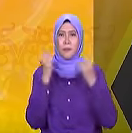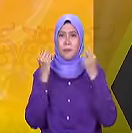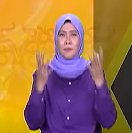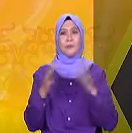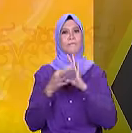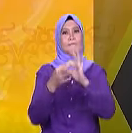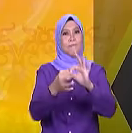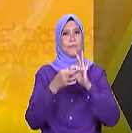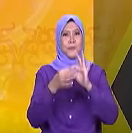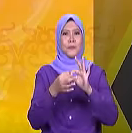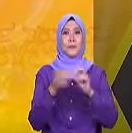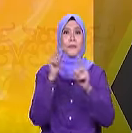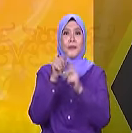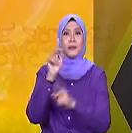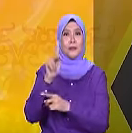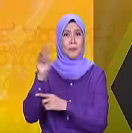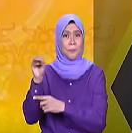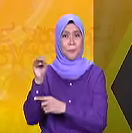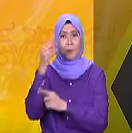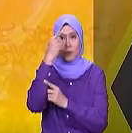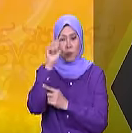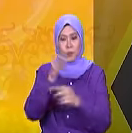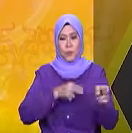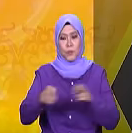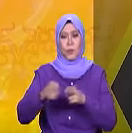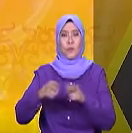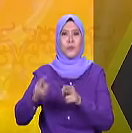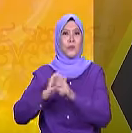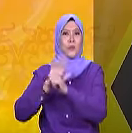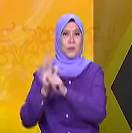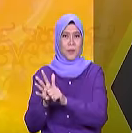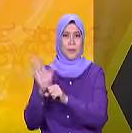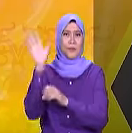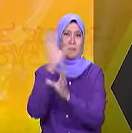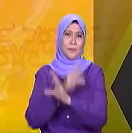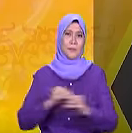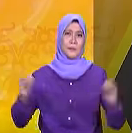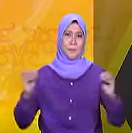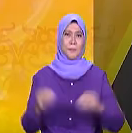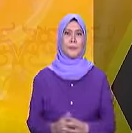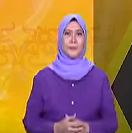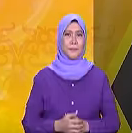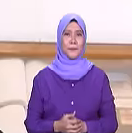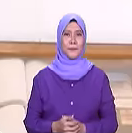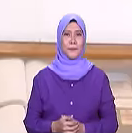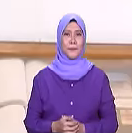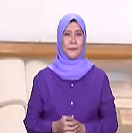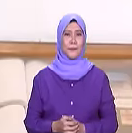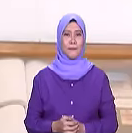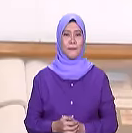memberi kerjasama kepada KKM khususnya dalam mengurus pandemik COVID-19 di Sarawak.